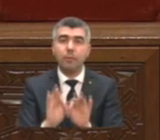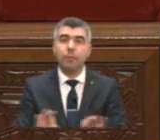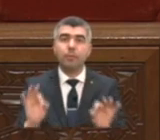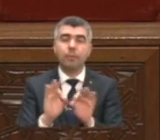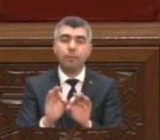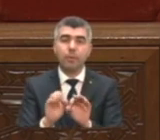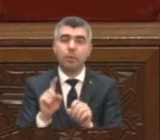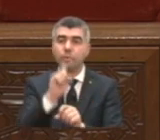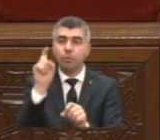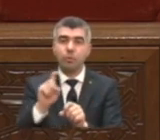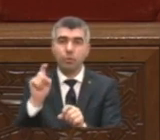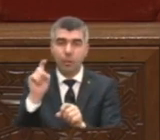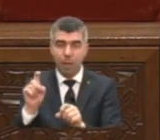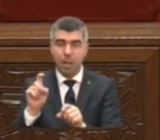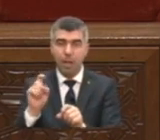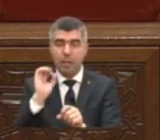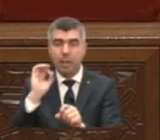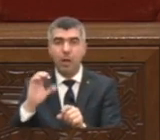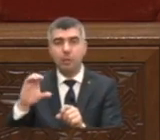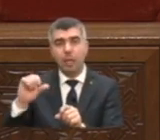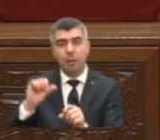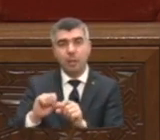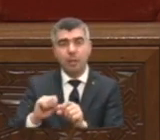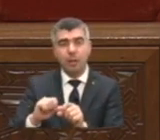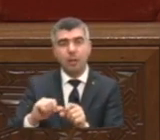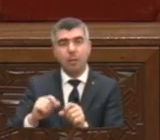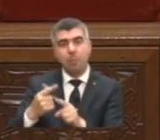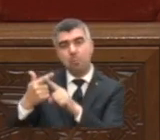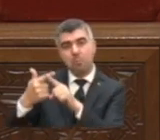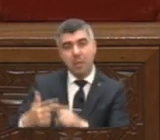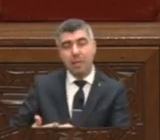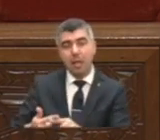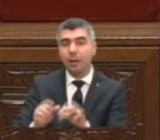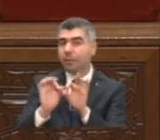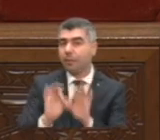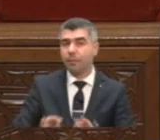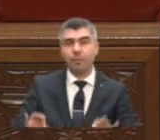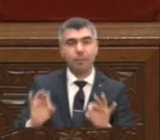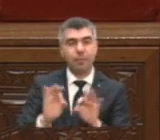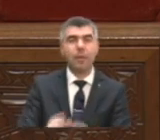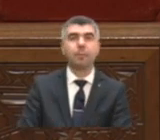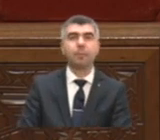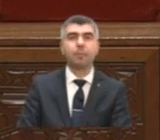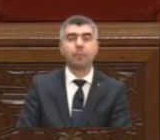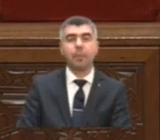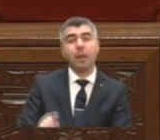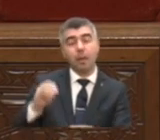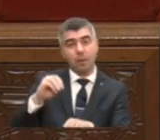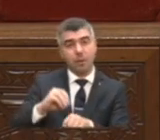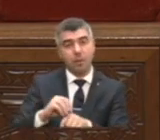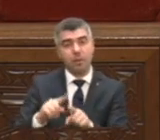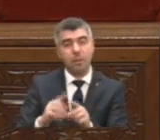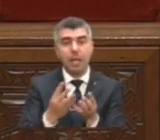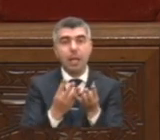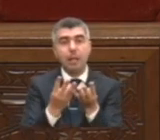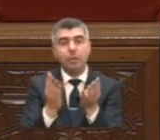بان دوك الجماعات الترابيه صعيب عليها تحمل بحال هذه المبالغ في نزع الملكيه. وفي هذا الاطار طلبت انا من اللجنه